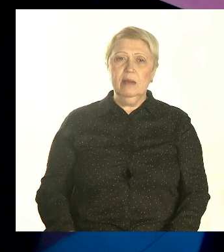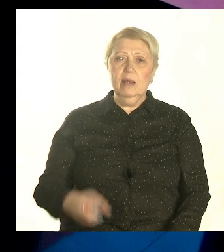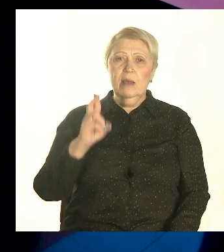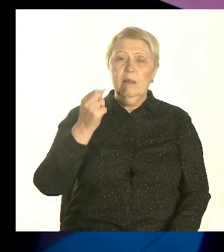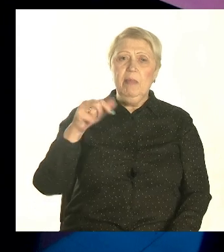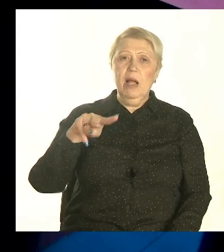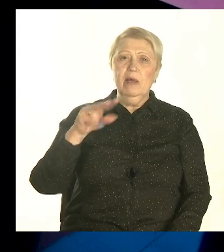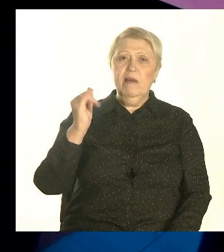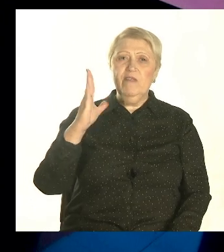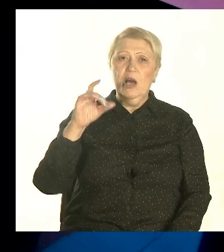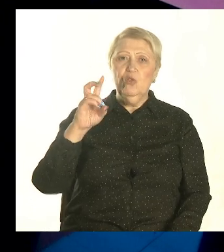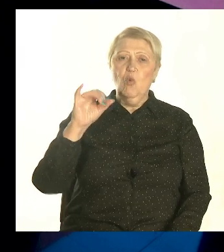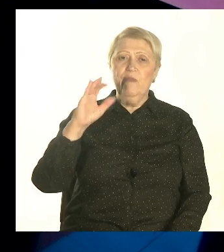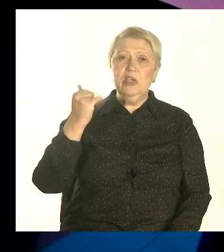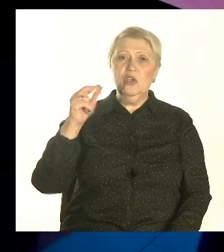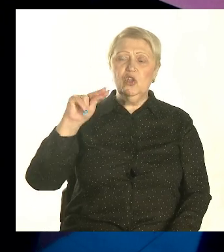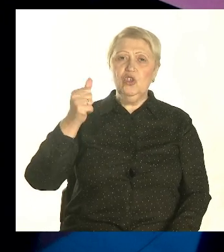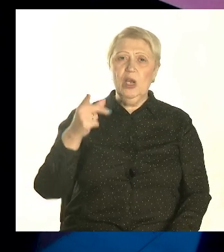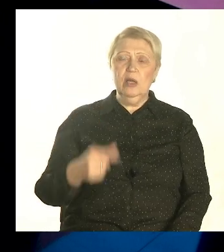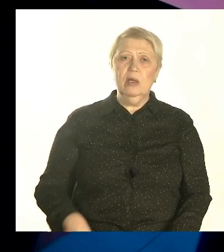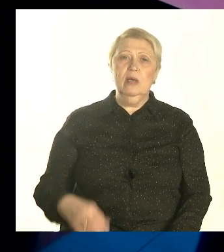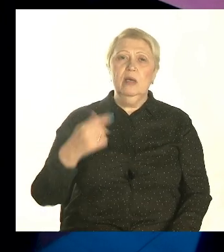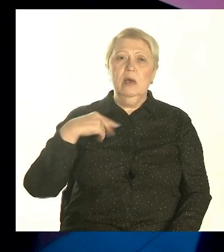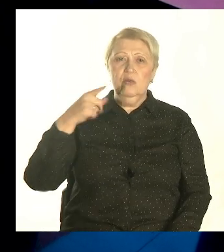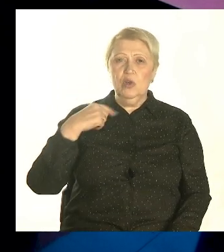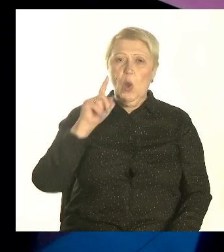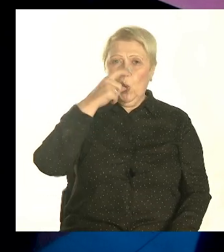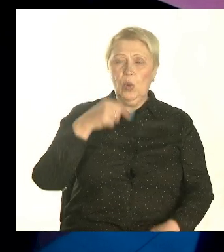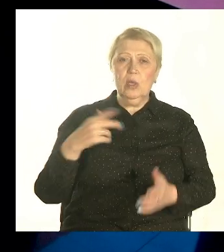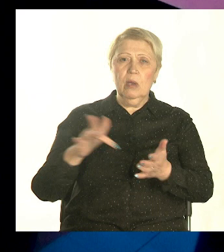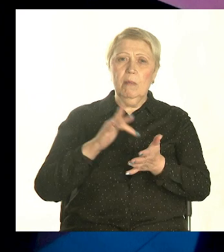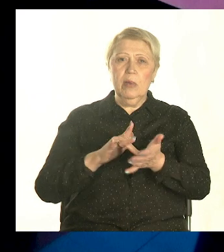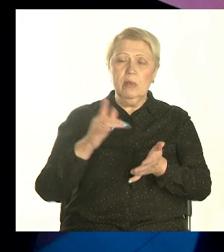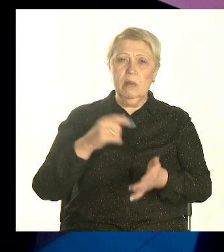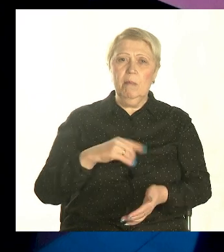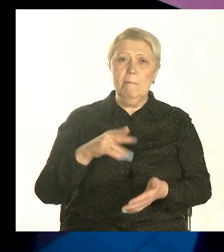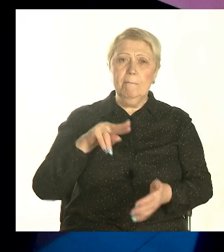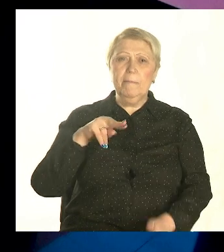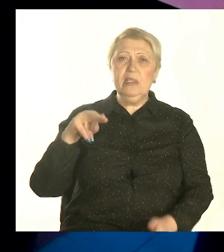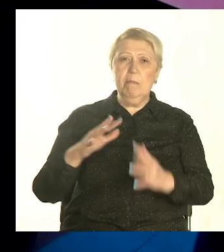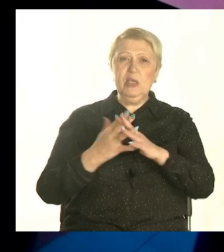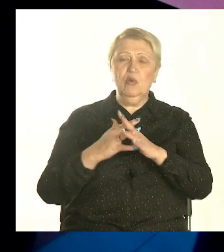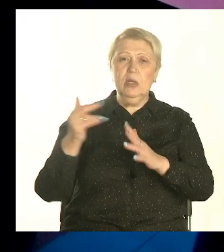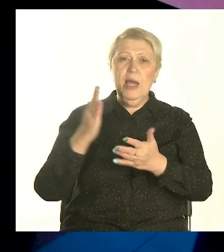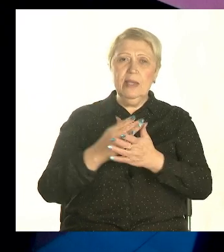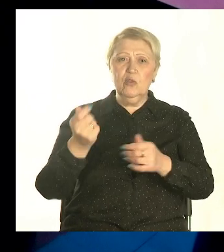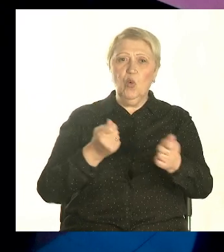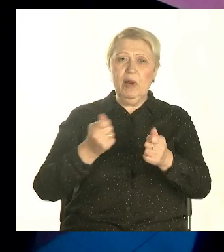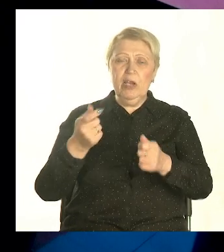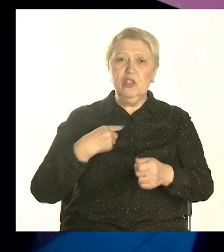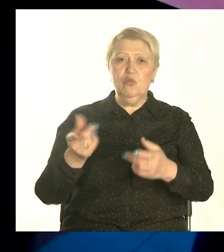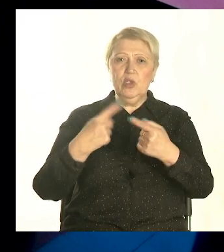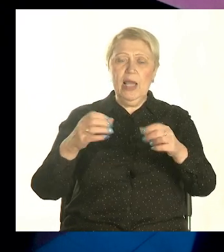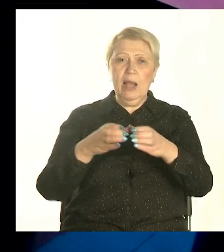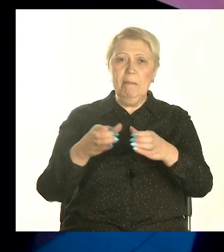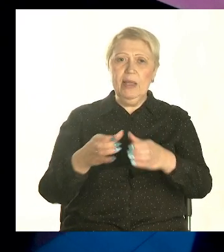это директор управляющей компании ДВСРК «Горький», по поводу вот как раз контейнеров. Потому что есть у управляющей компании некоторые опасения. Давайте послушаем,